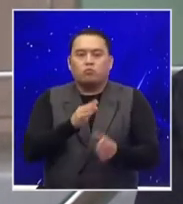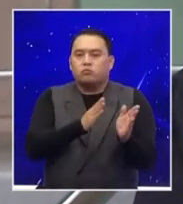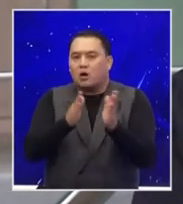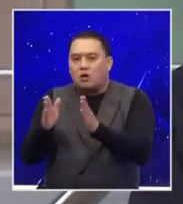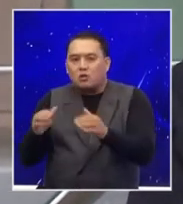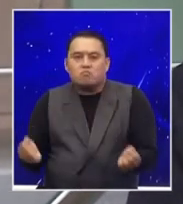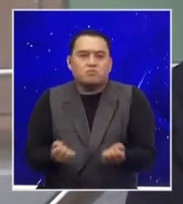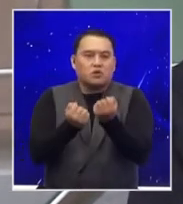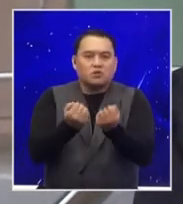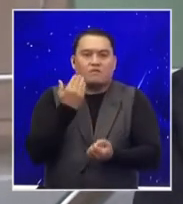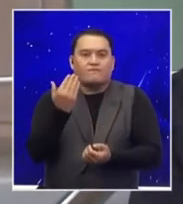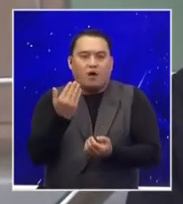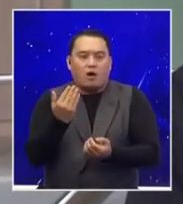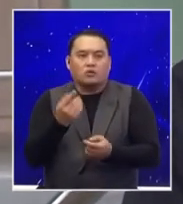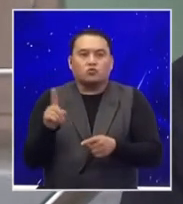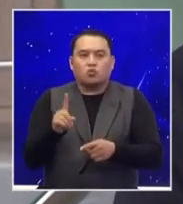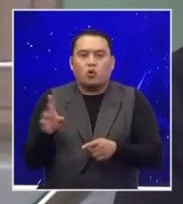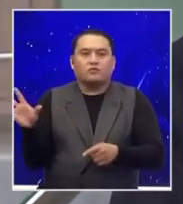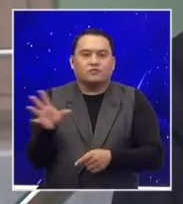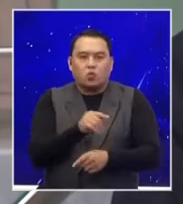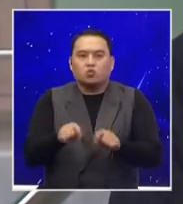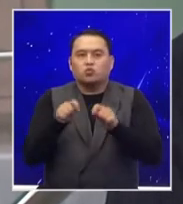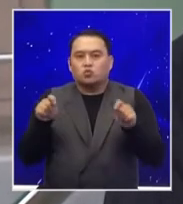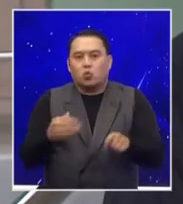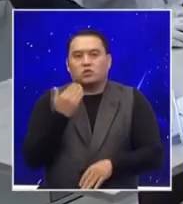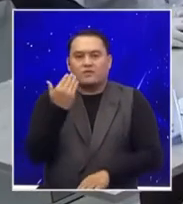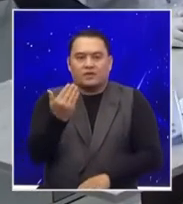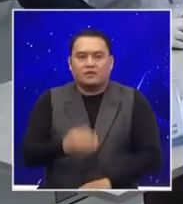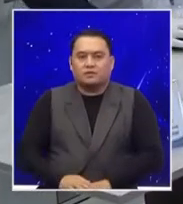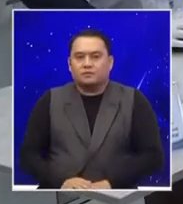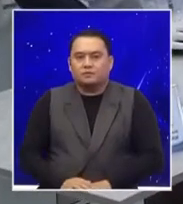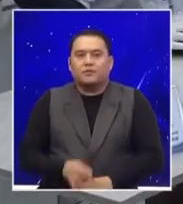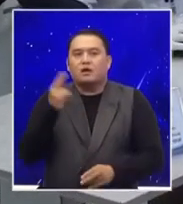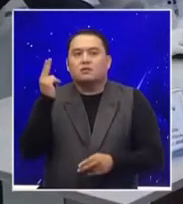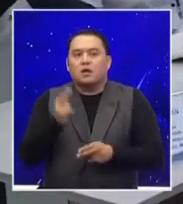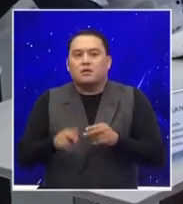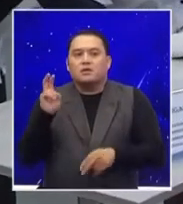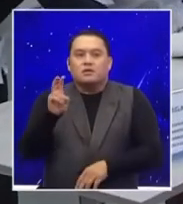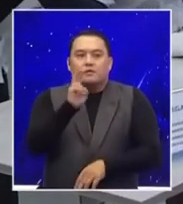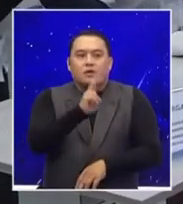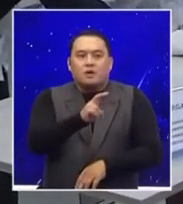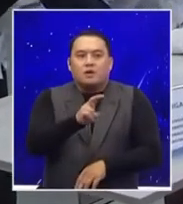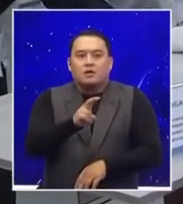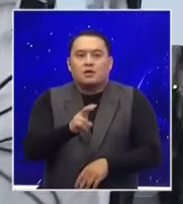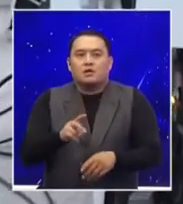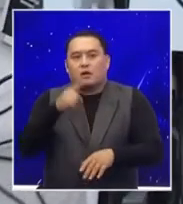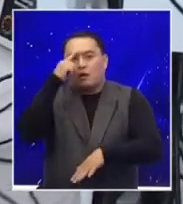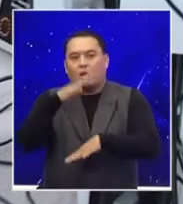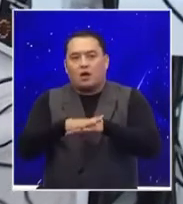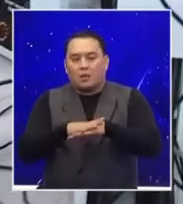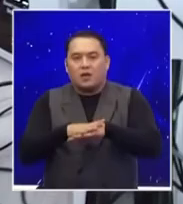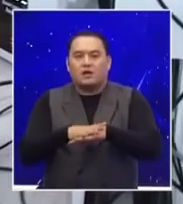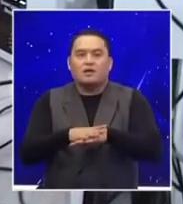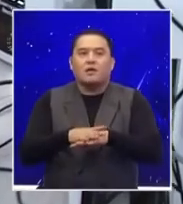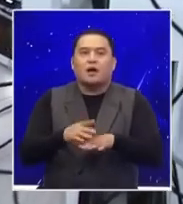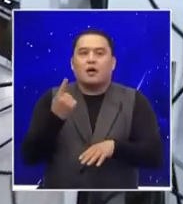здесь поддерживается, вас, потому что это все создано для вас. В завершение объезда Алик Шпекбаев посетил сервисный акимат. Здесь